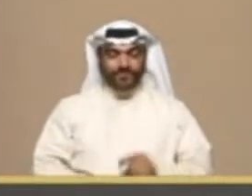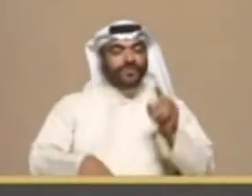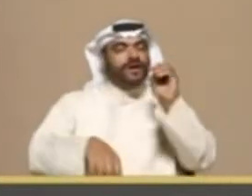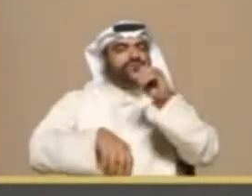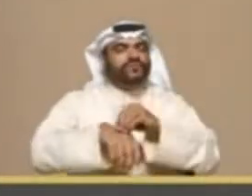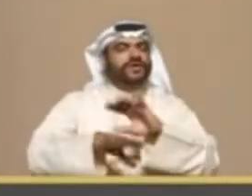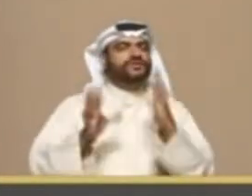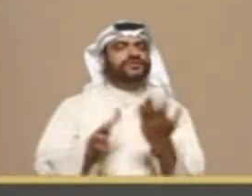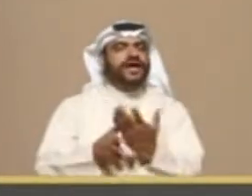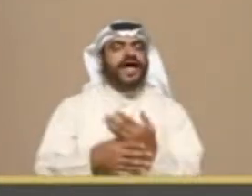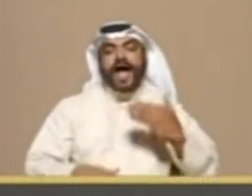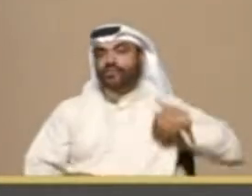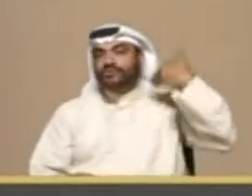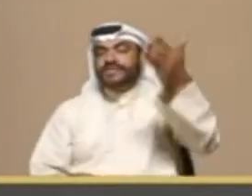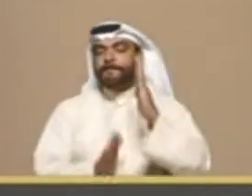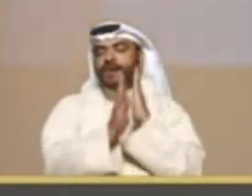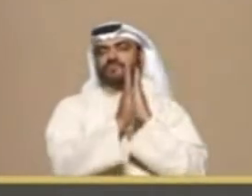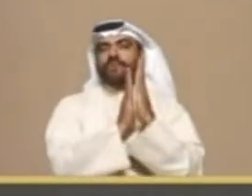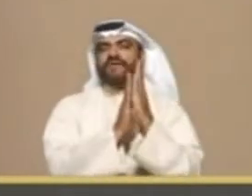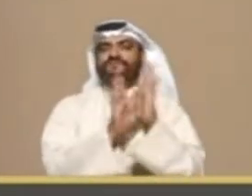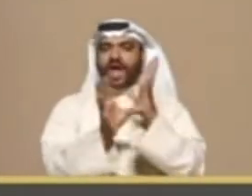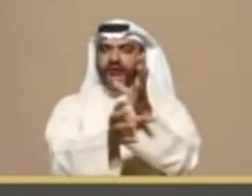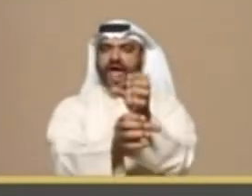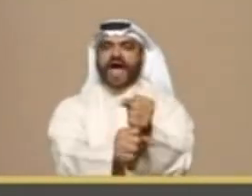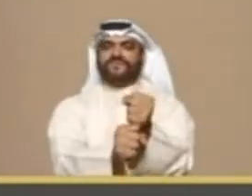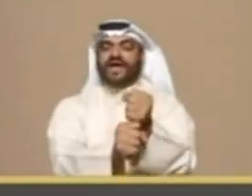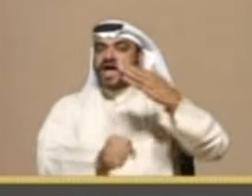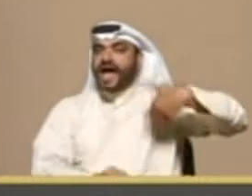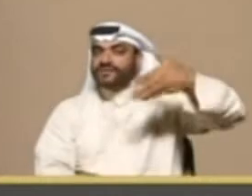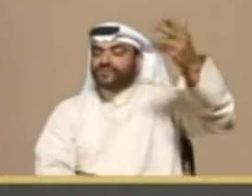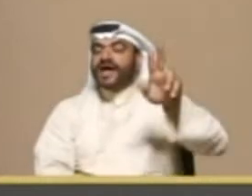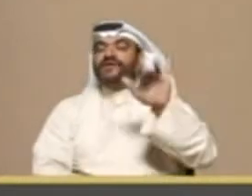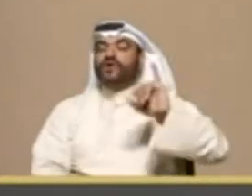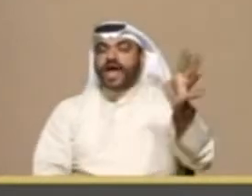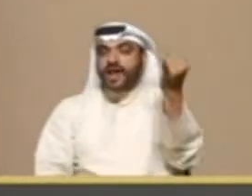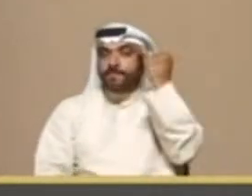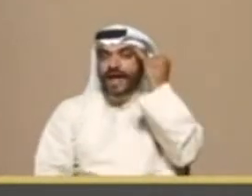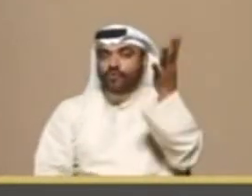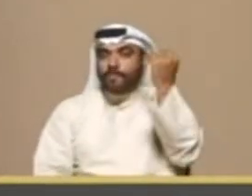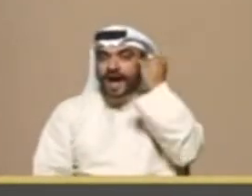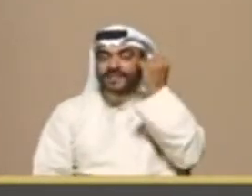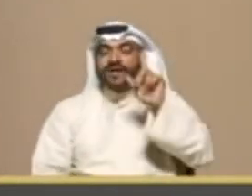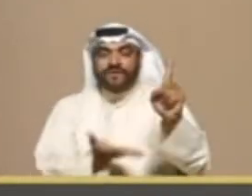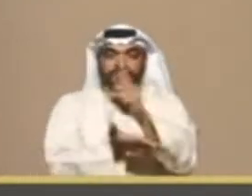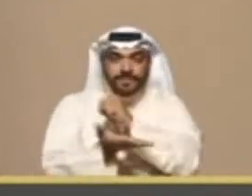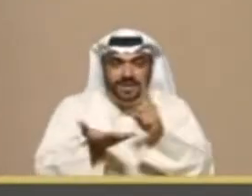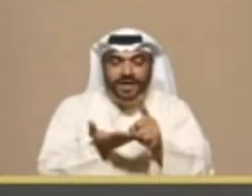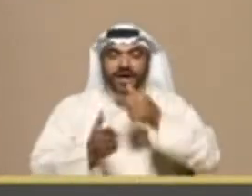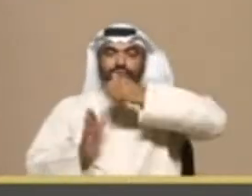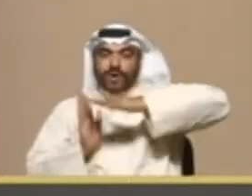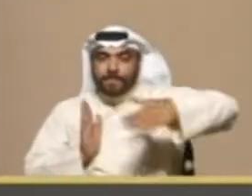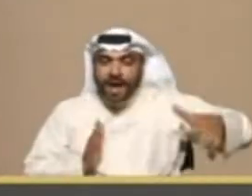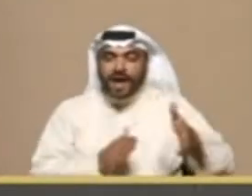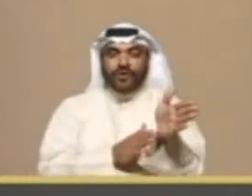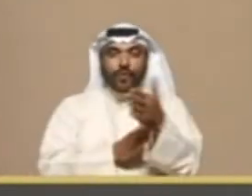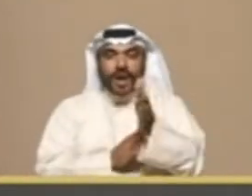والذي سيوفر مرجعاً ومصدراً إرشادياً رئيساً للمعلومات البيئية والتنوع الأحيائي ليس فقط